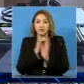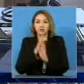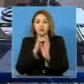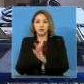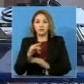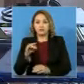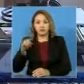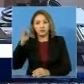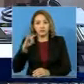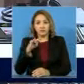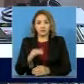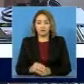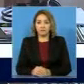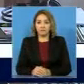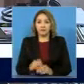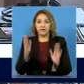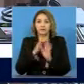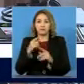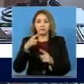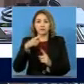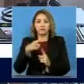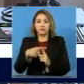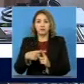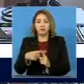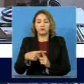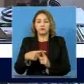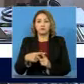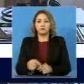Западного Казахстана. Экологии и плюс